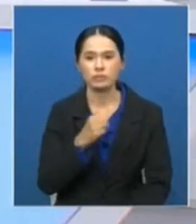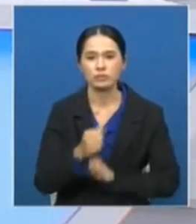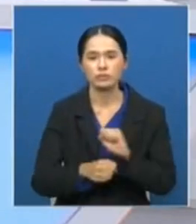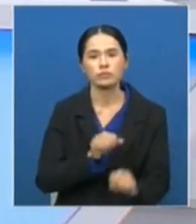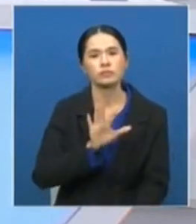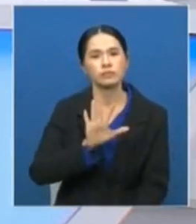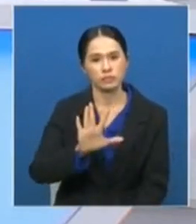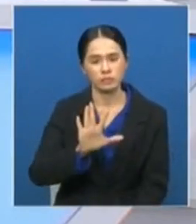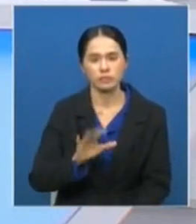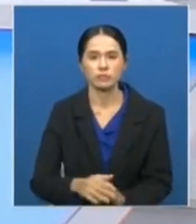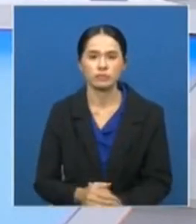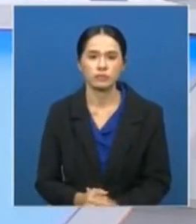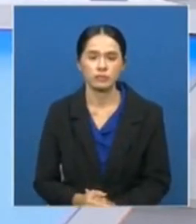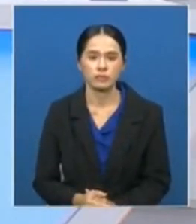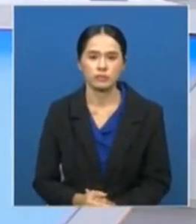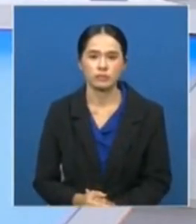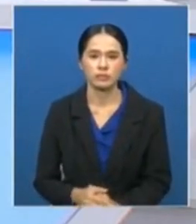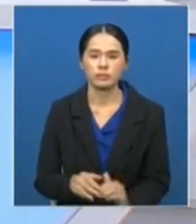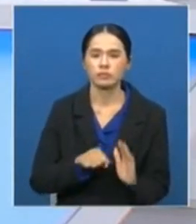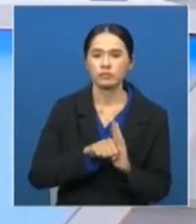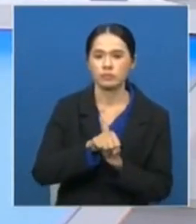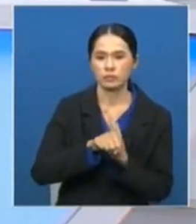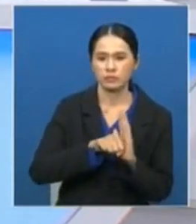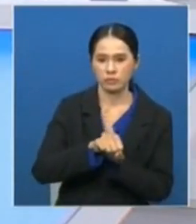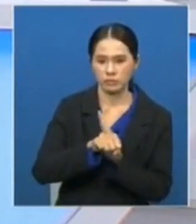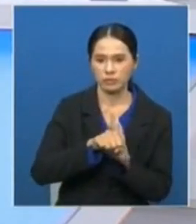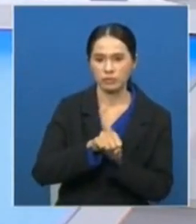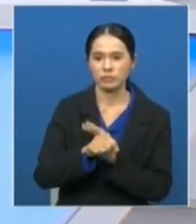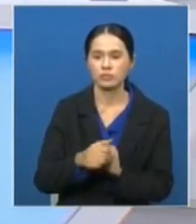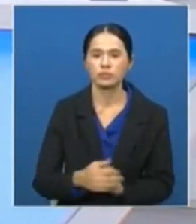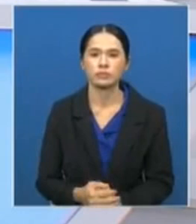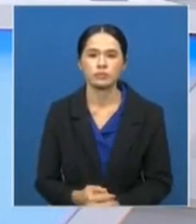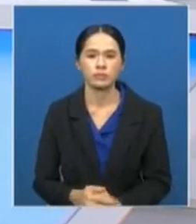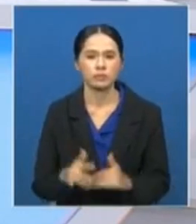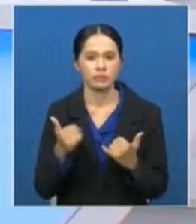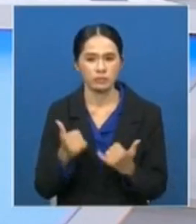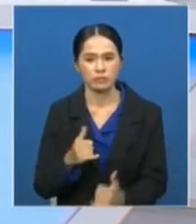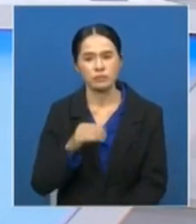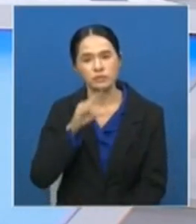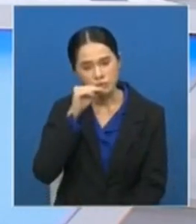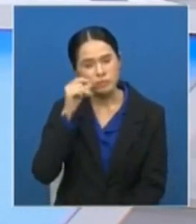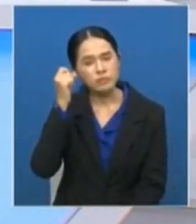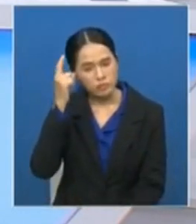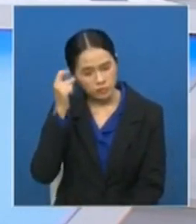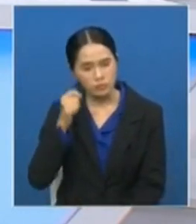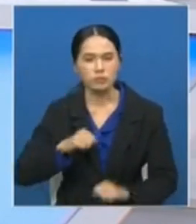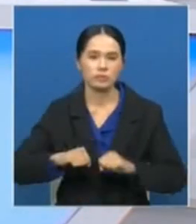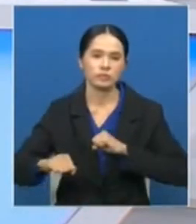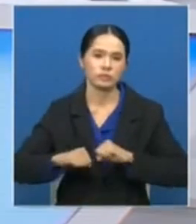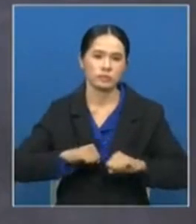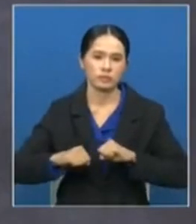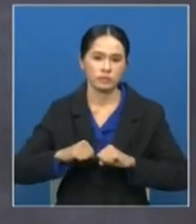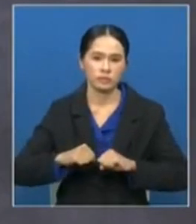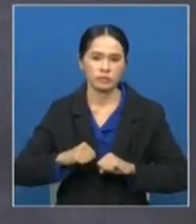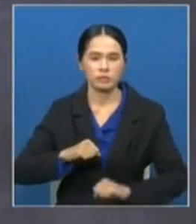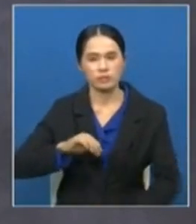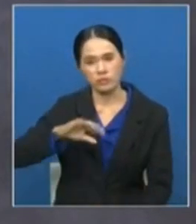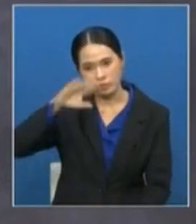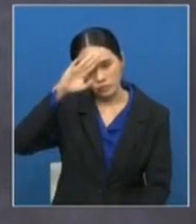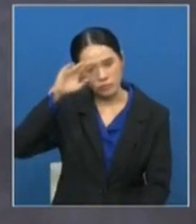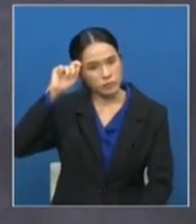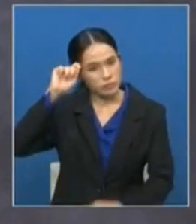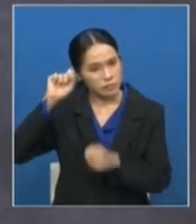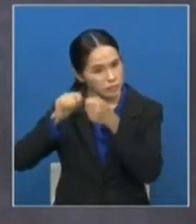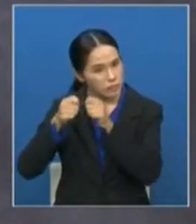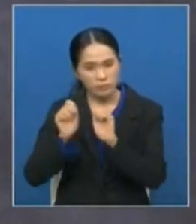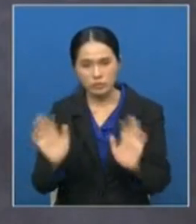ท่านั้นเองดูที่สกลนครดูที่สกลนครอันนี้พูดรู้เรื่องวัยรุ่นไม่ได้ป่วยออทิสติกอะไรค่ะ